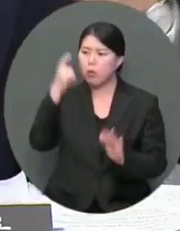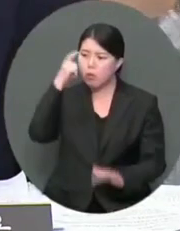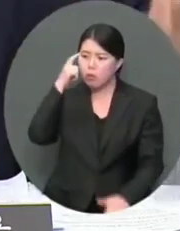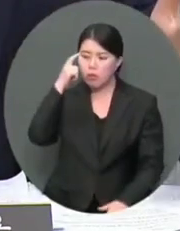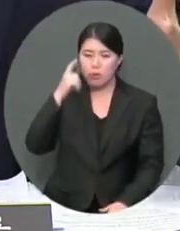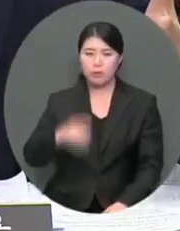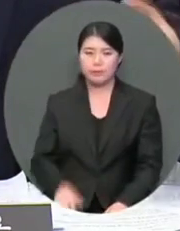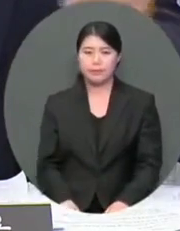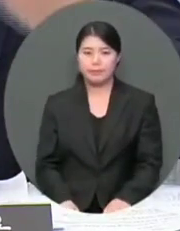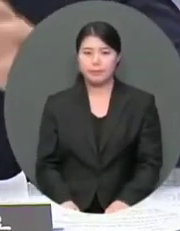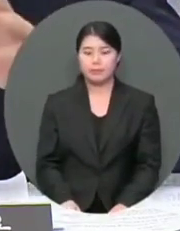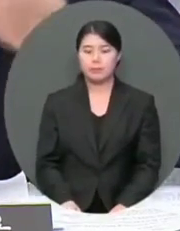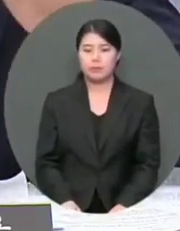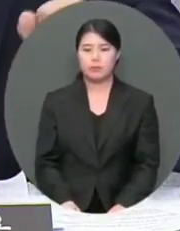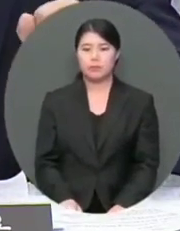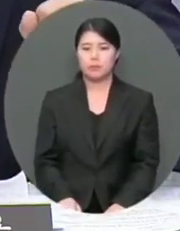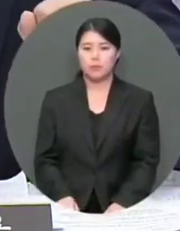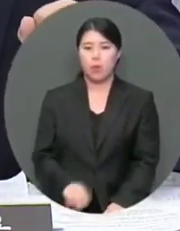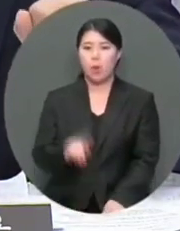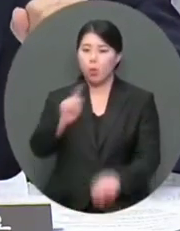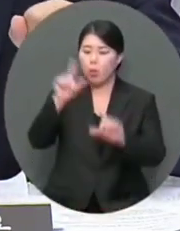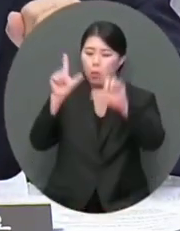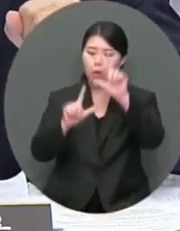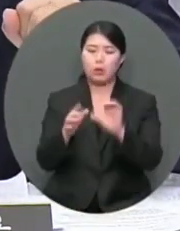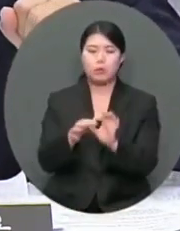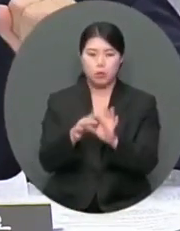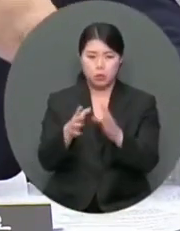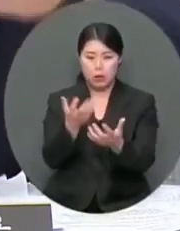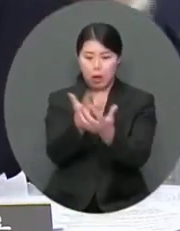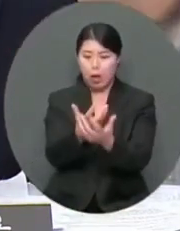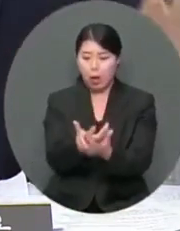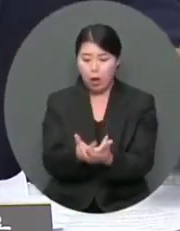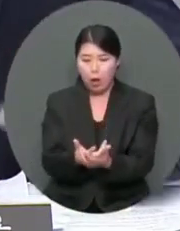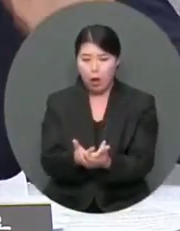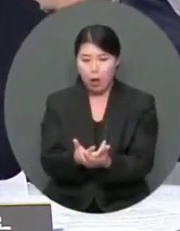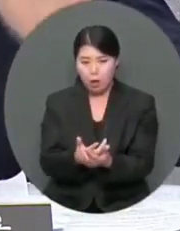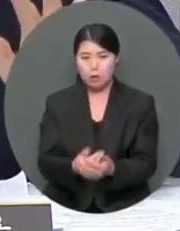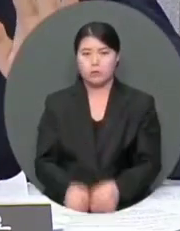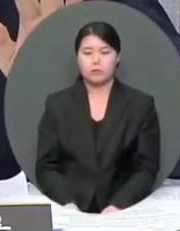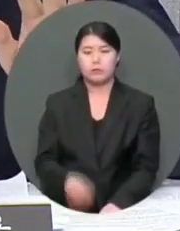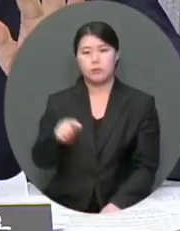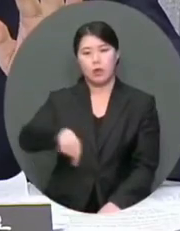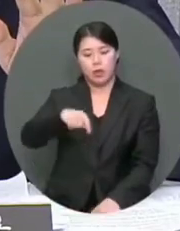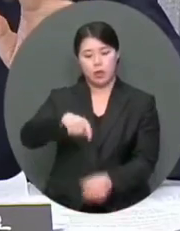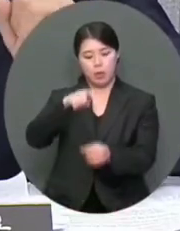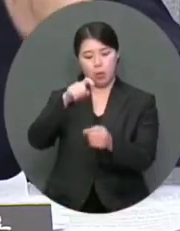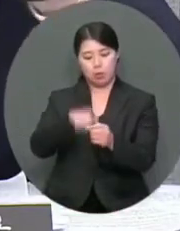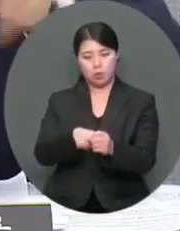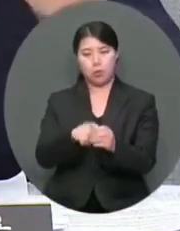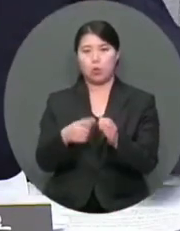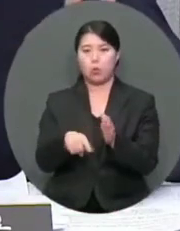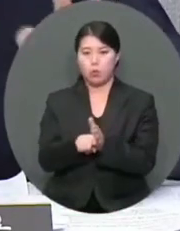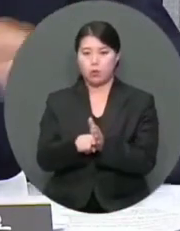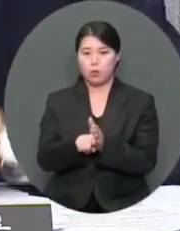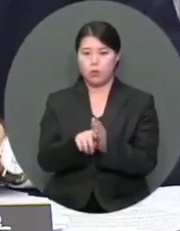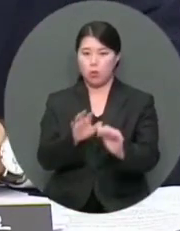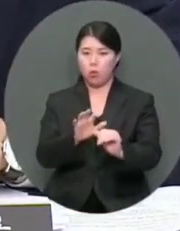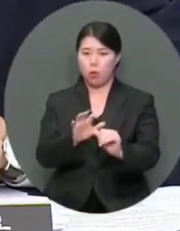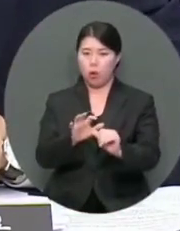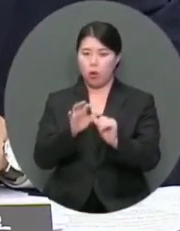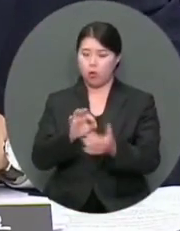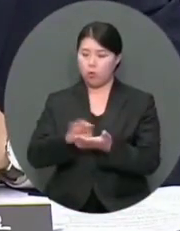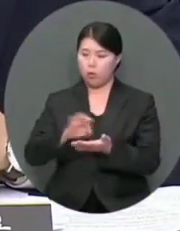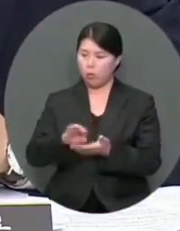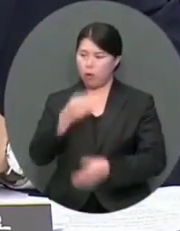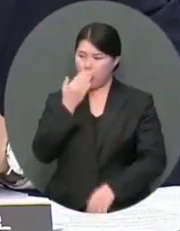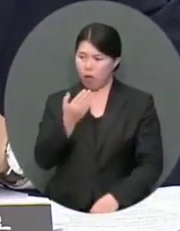어떤 행태로든 수사기관이나 법원에 가 있는 자료들이 자신 내부의 어떤 목적을 위해서 가져다 쓸 수 있는가라고